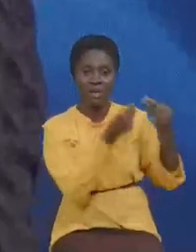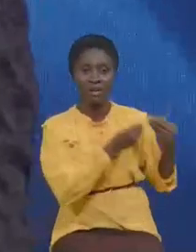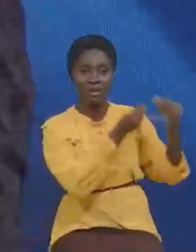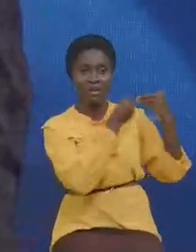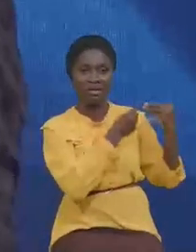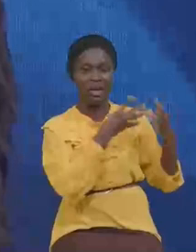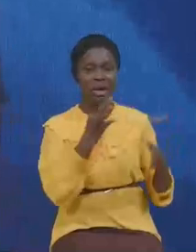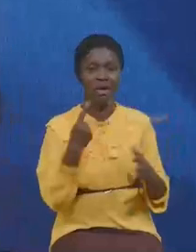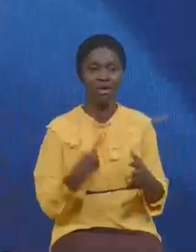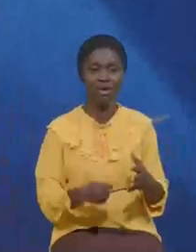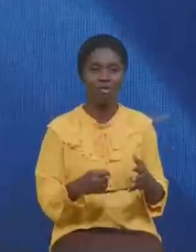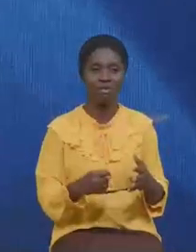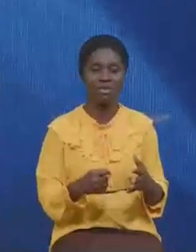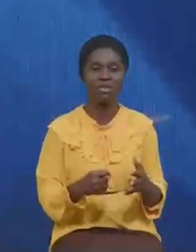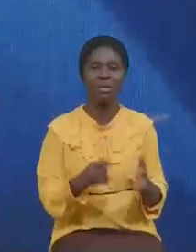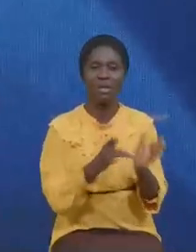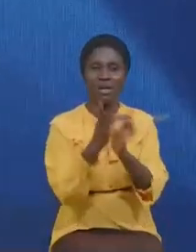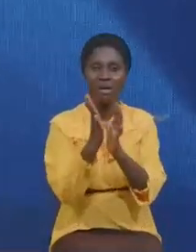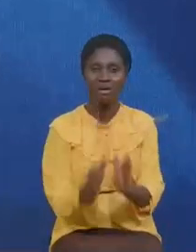la lumière.